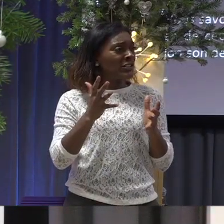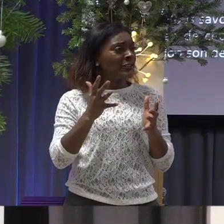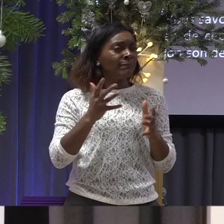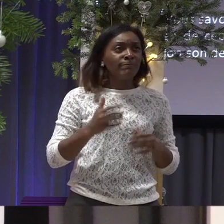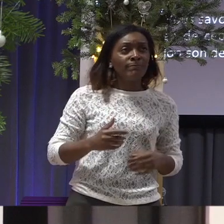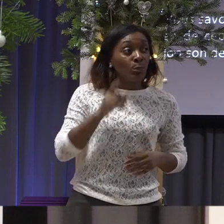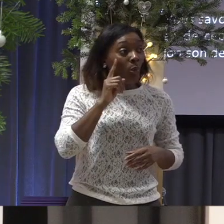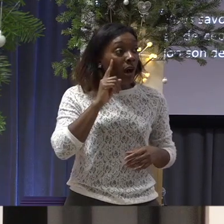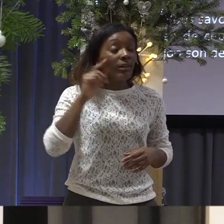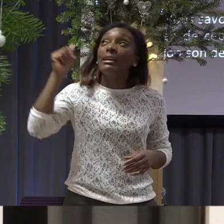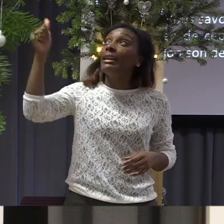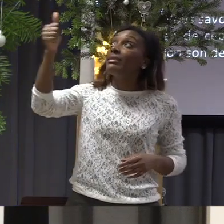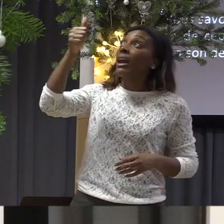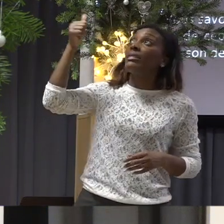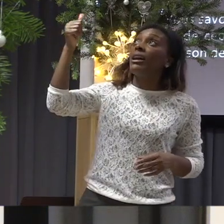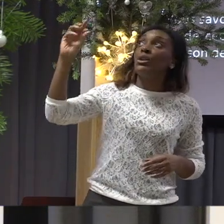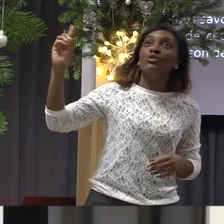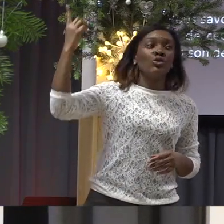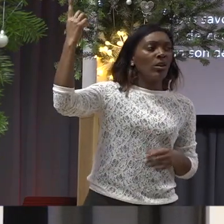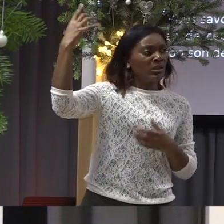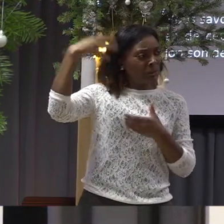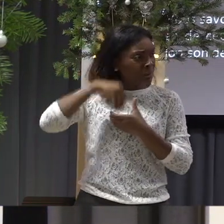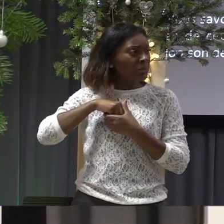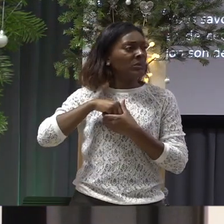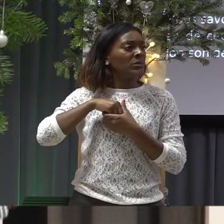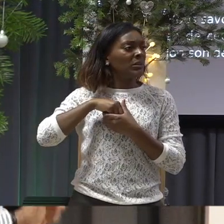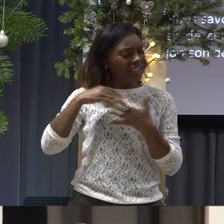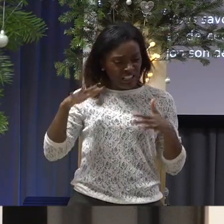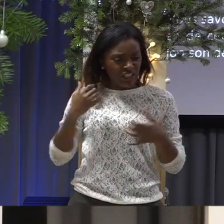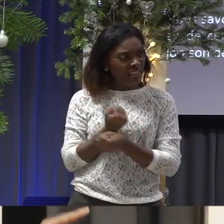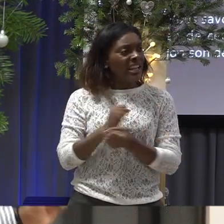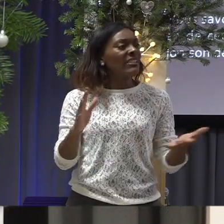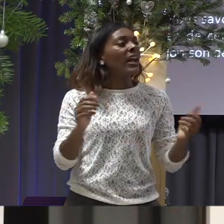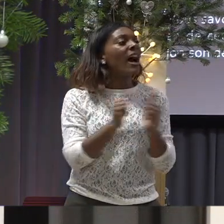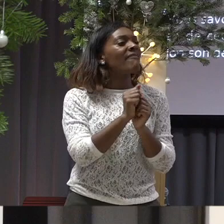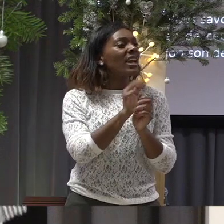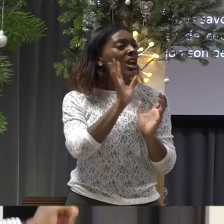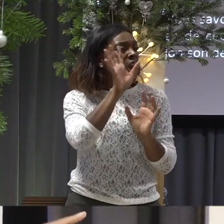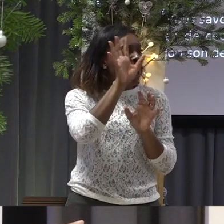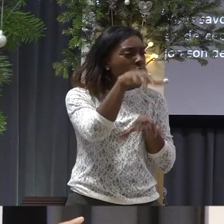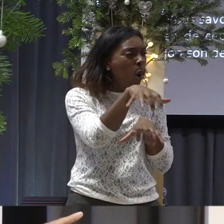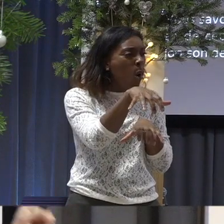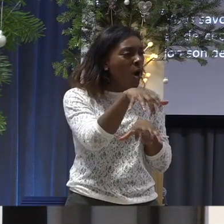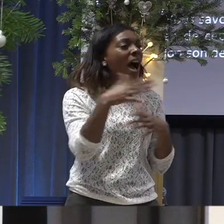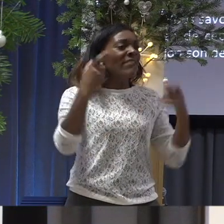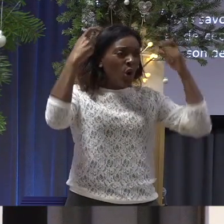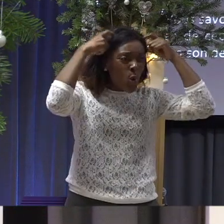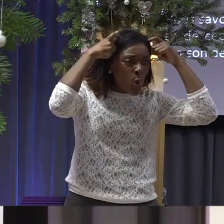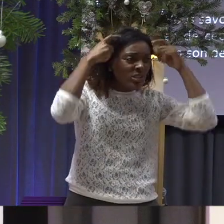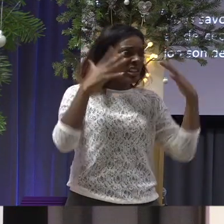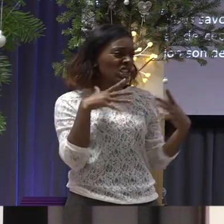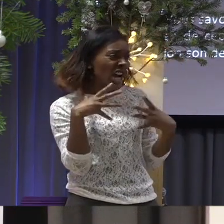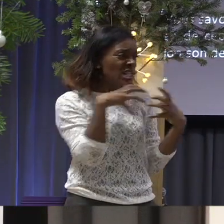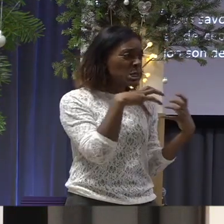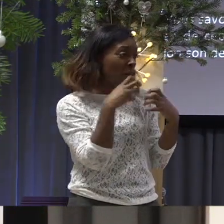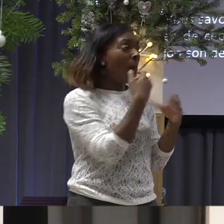que l'Éternel, son Dieu, l'avait déjà délivré du lion et de l'ours. Et